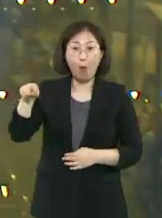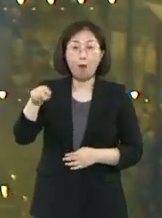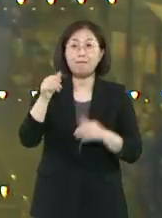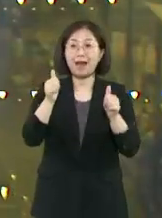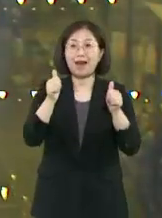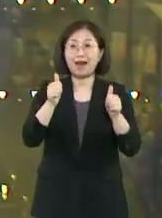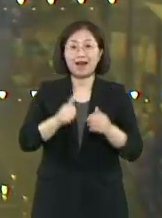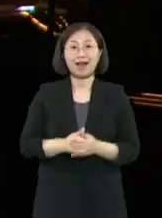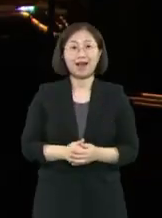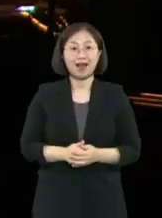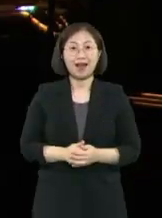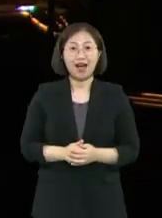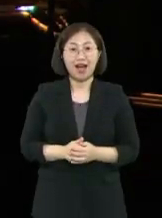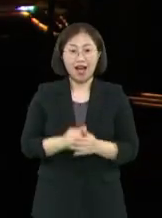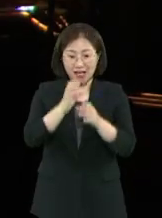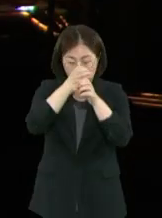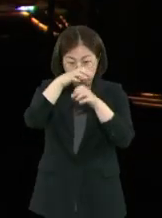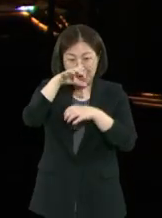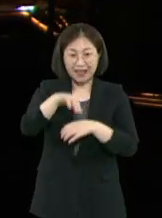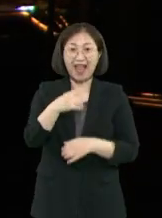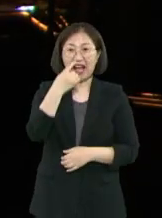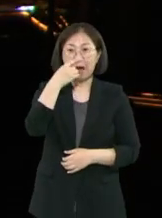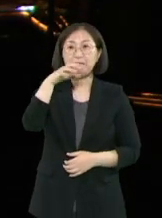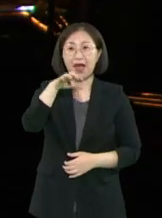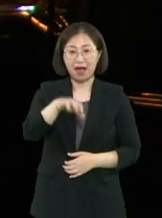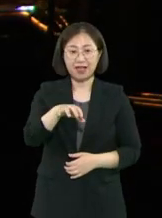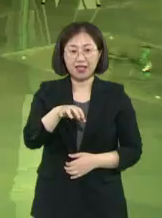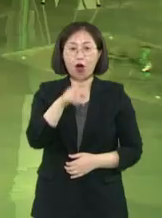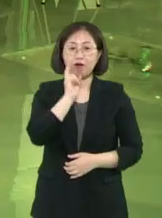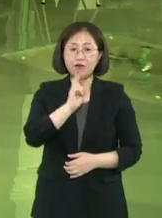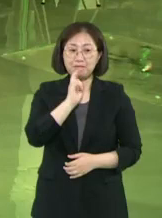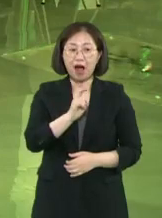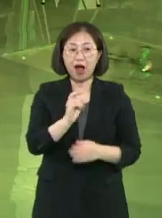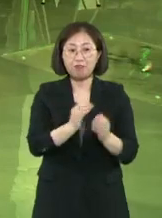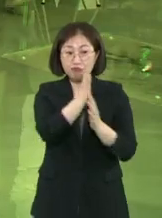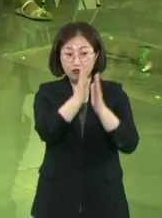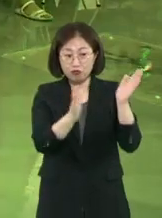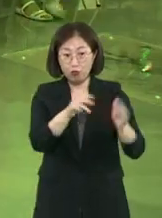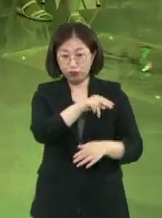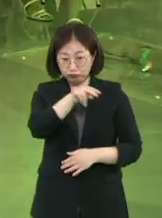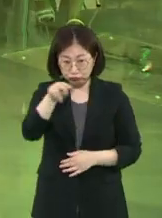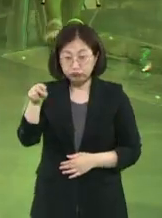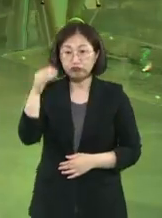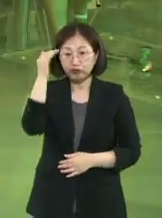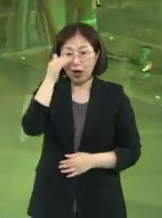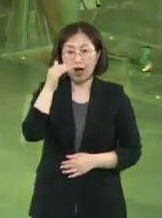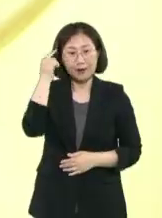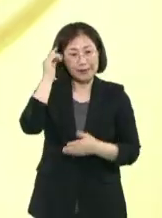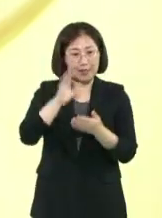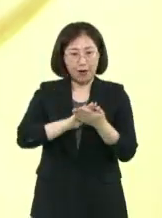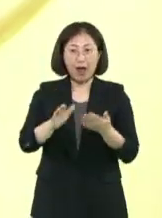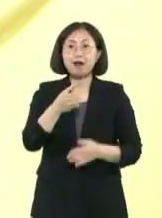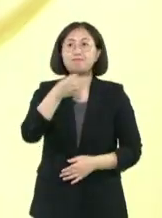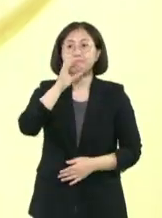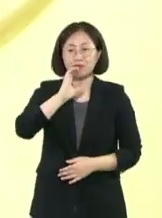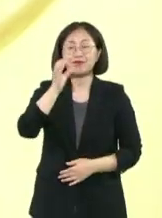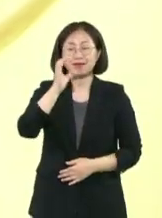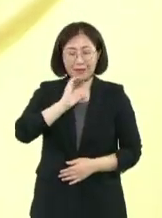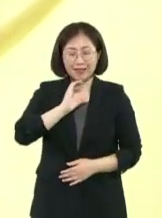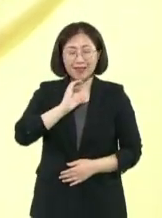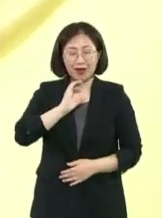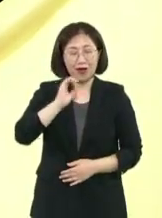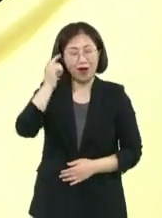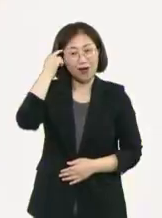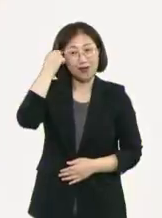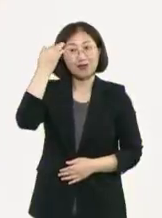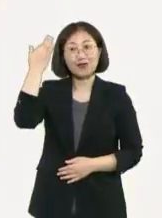볼거리입니다. 한빛탑 전망대에 생긴 카페에서 음악 분수도 감상하고 시원한 음료수도 마시면서 잊지 못할 추억을